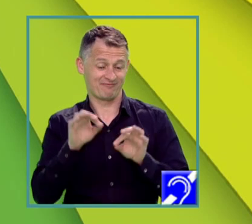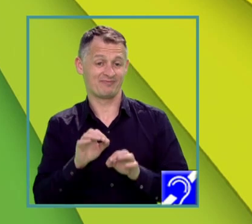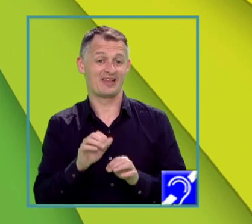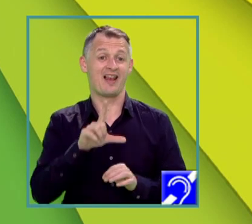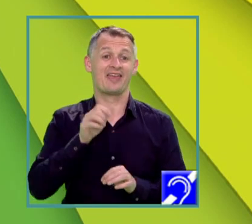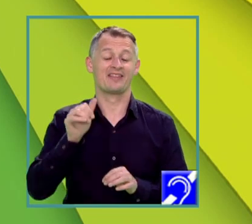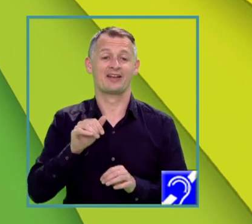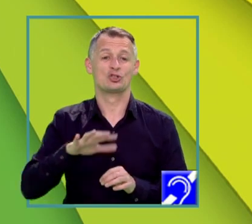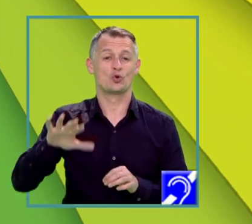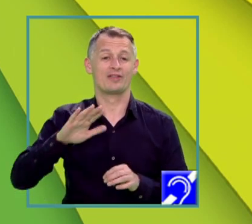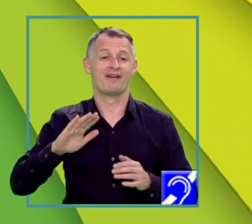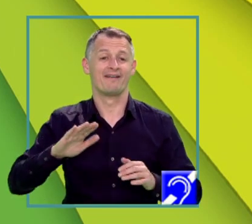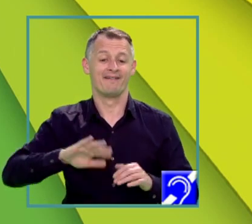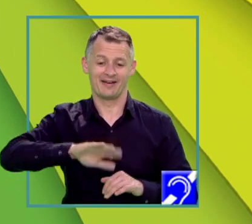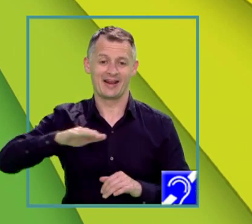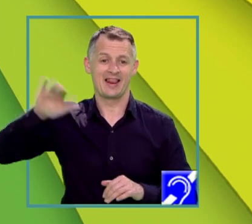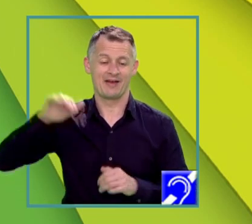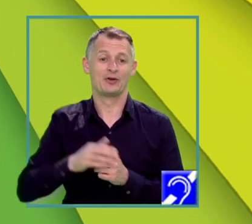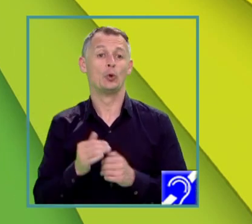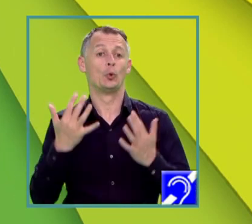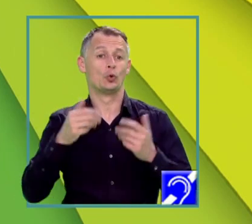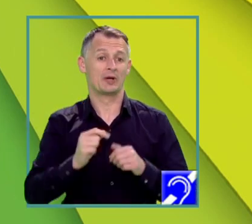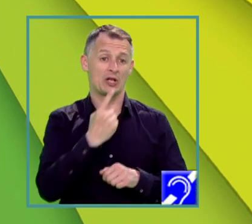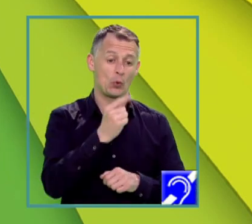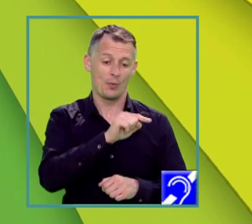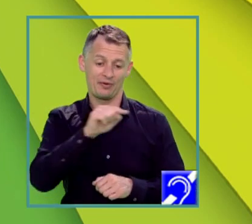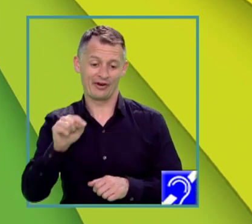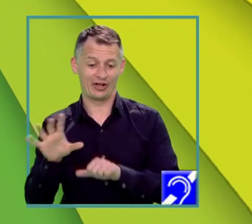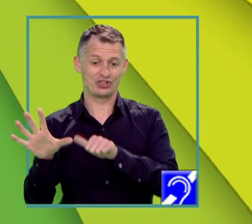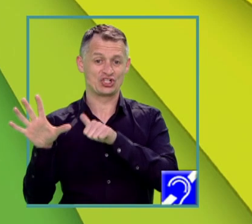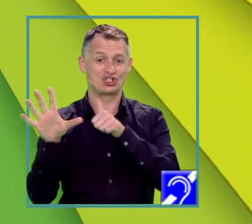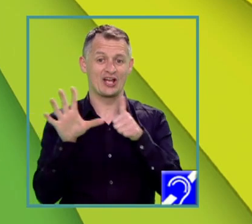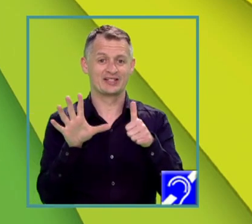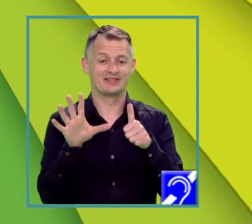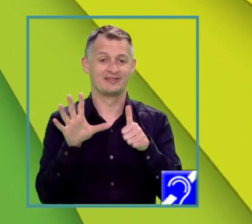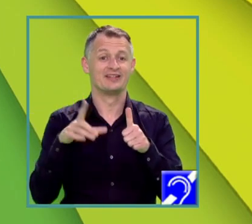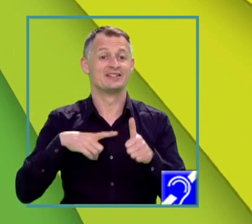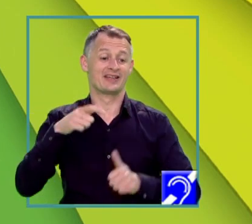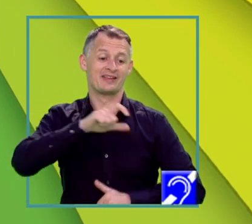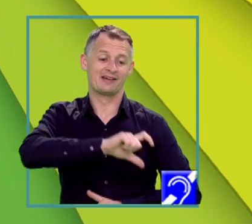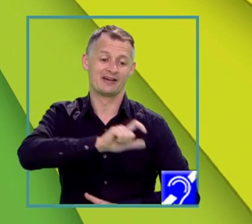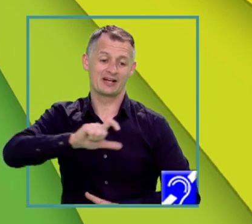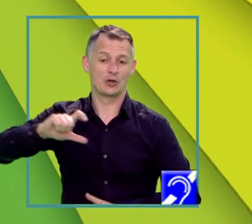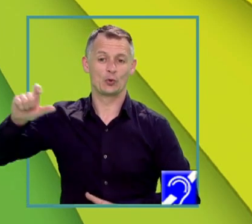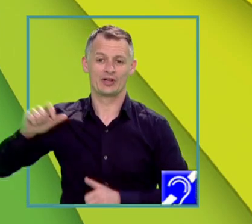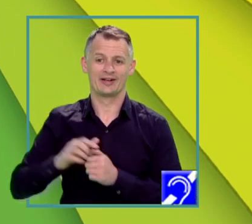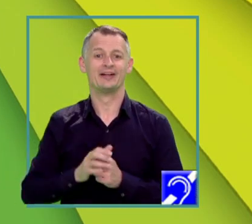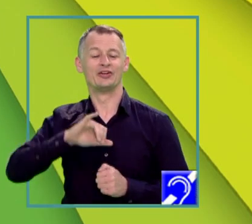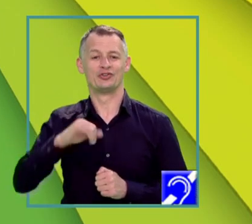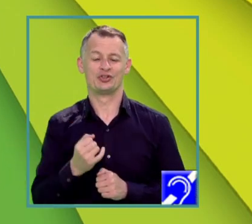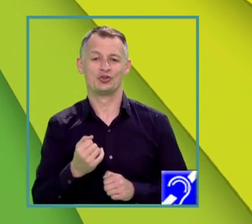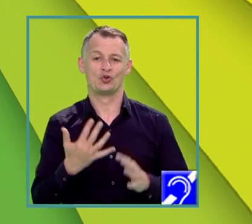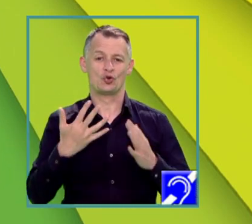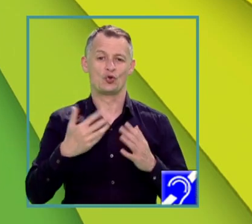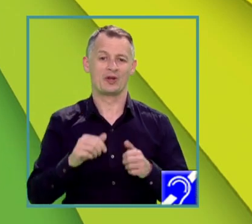unitățile de relief cu numere de la 1 la 6 sunt trasate râurile și cu numere de la 7